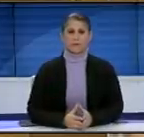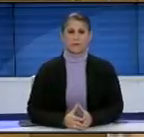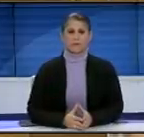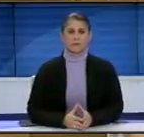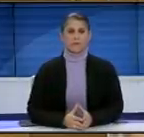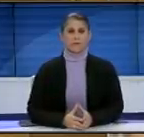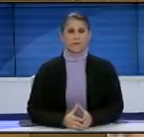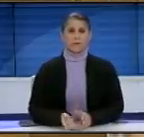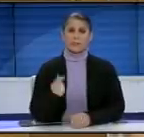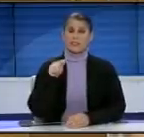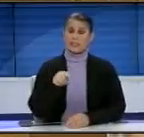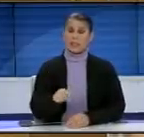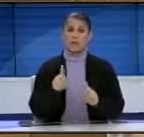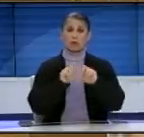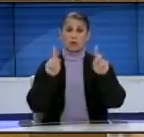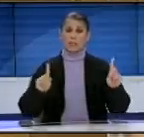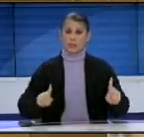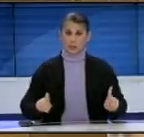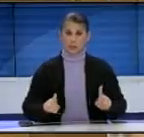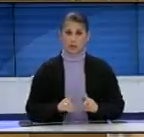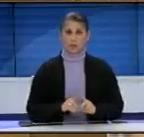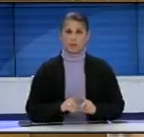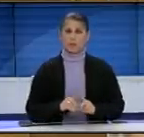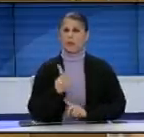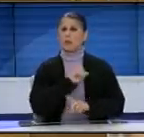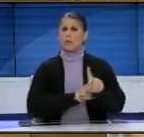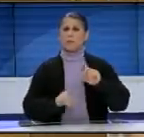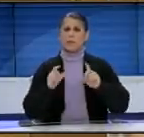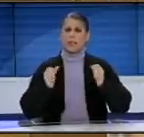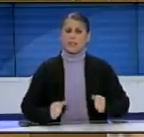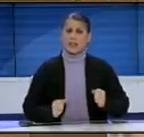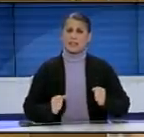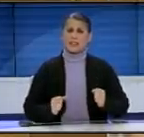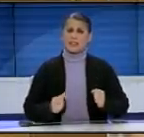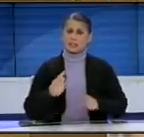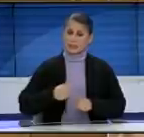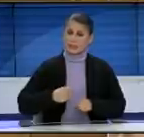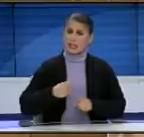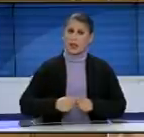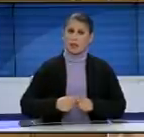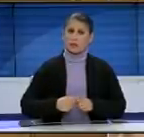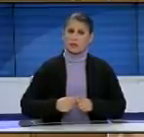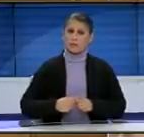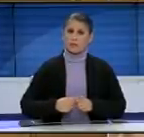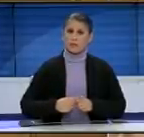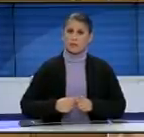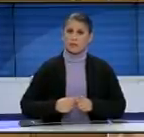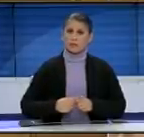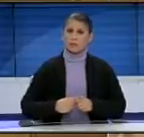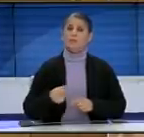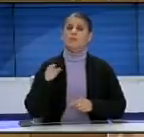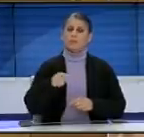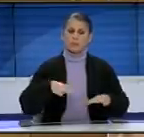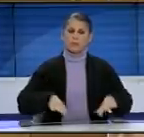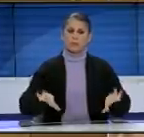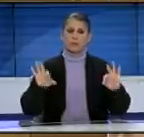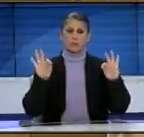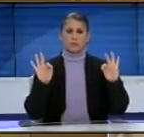Σε αυτό λοιπόν το πλαίσιο, ποια πρέπει να είναι η θέση και η στάση της Ελλάδας? Και εκεί